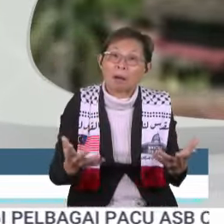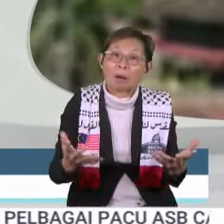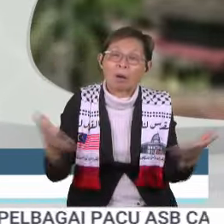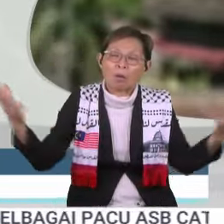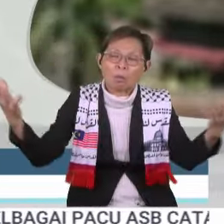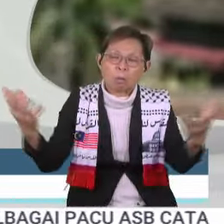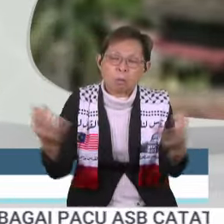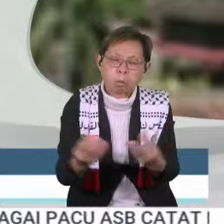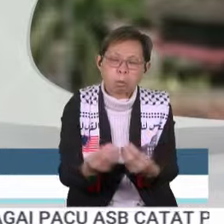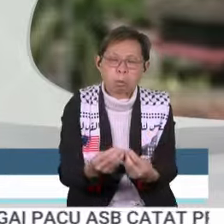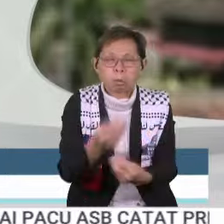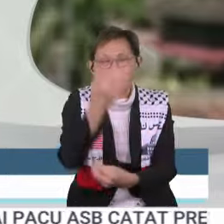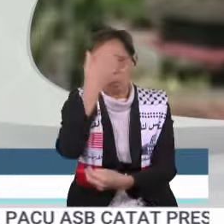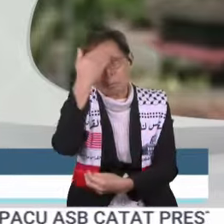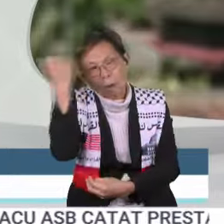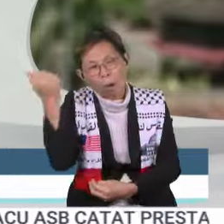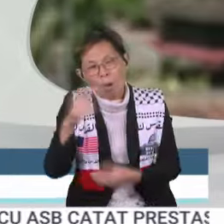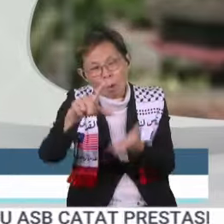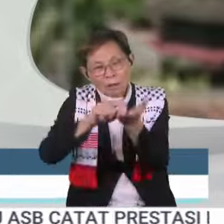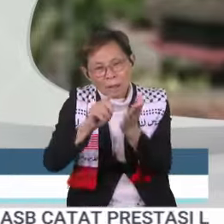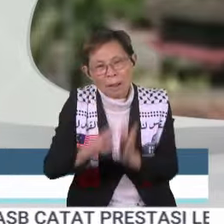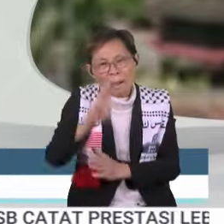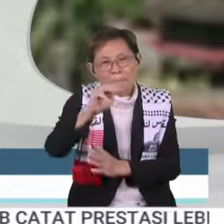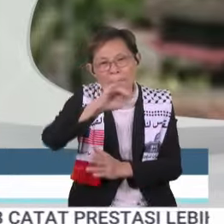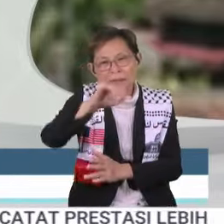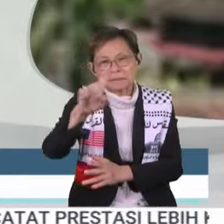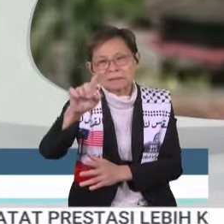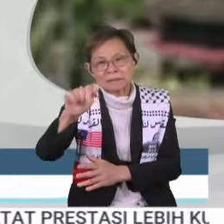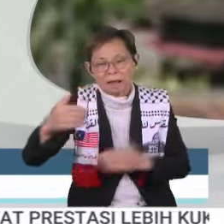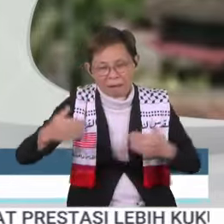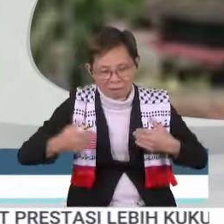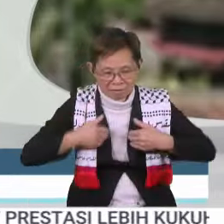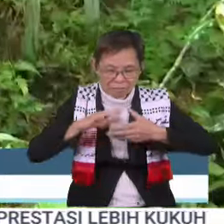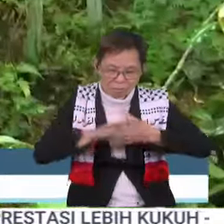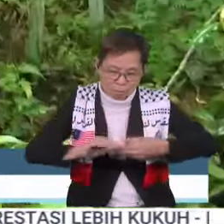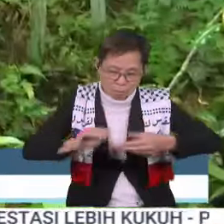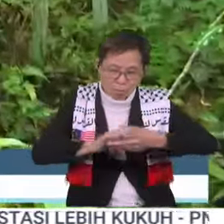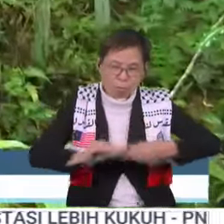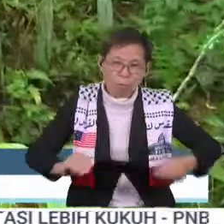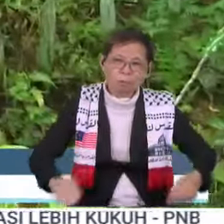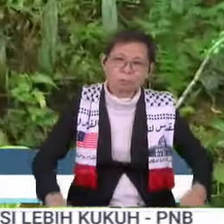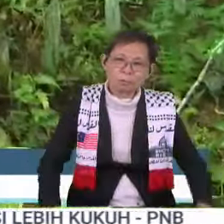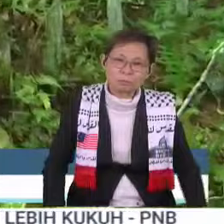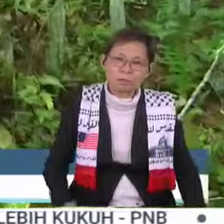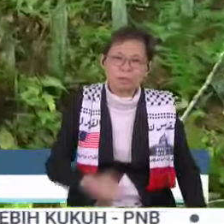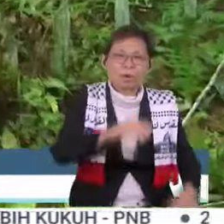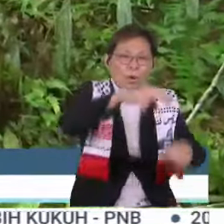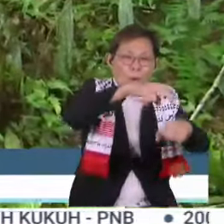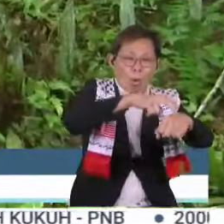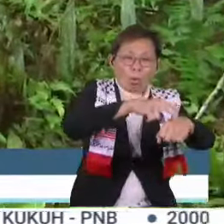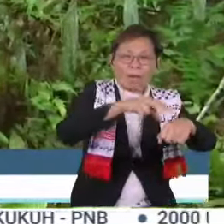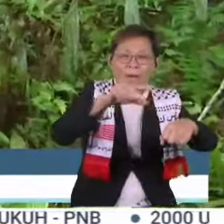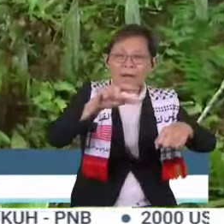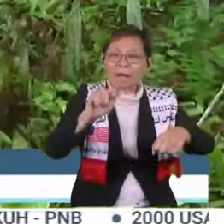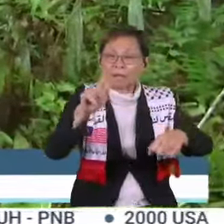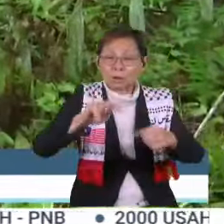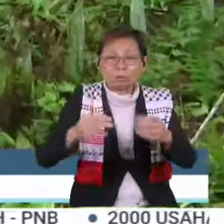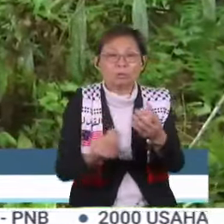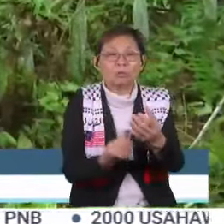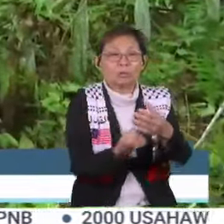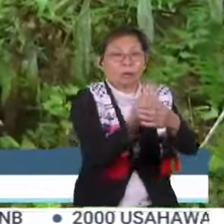kian dilupakan. Wartawan Majidah Ismail mempunyai perinciannya. Ubi gadung tumbuh meliar dan dapat